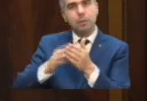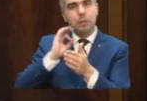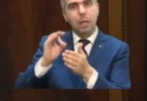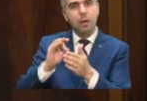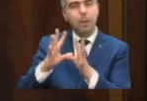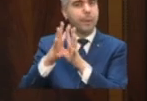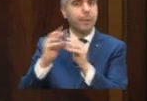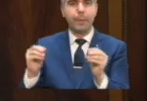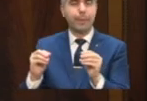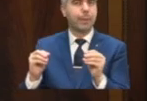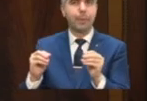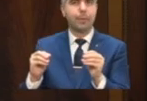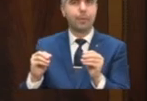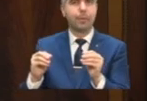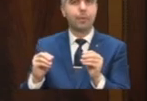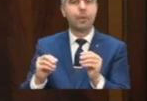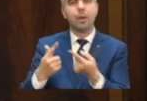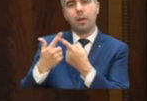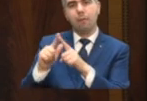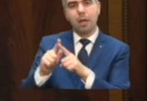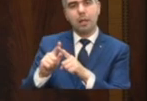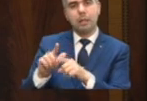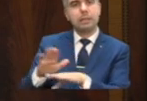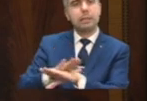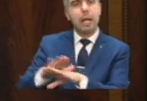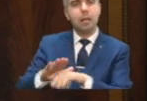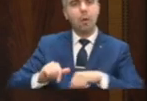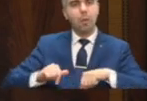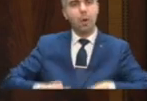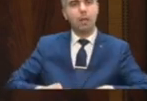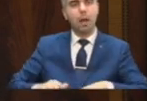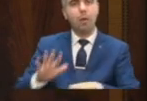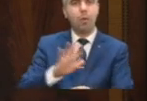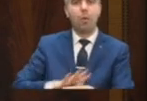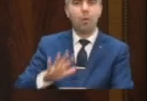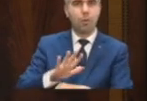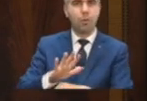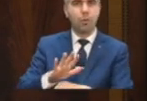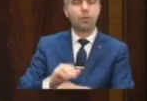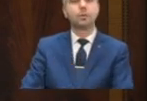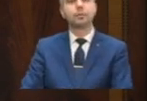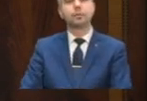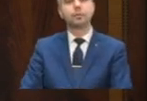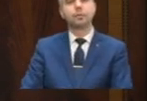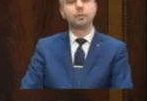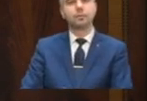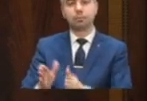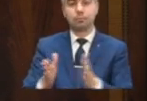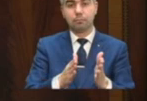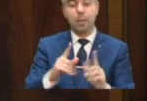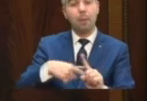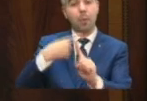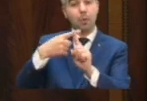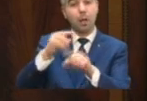غائبا للأسف في سياستكم على هذا الجانب. أيضا